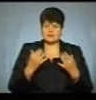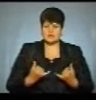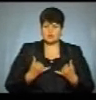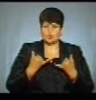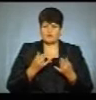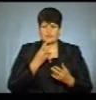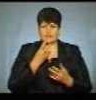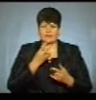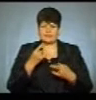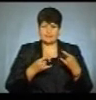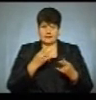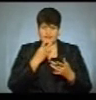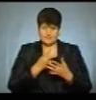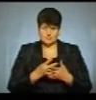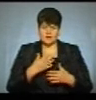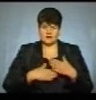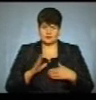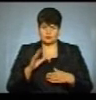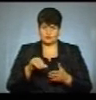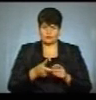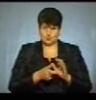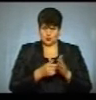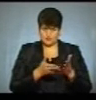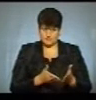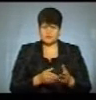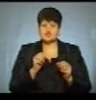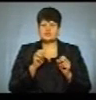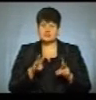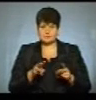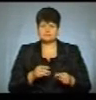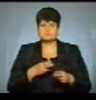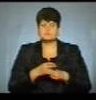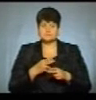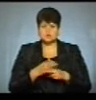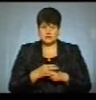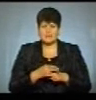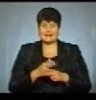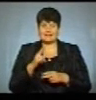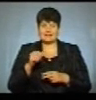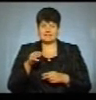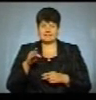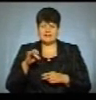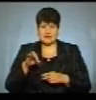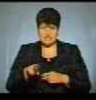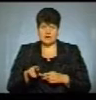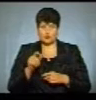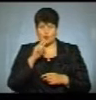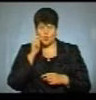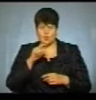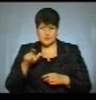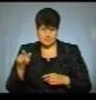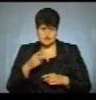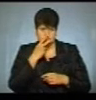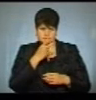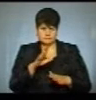телеглядачі. Рада бути в студії. Чи загрожує дифтерія українцям, дізнавалася моя колега Дарина Коломієць. Пропоную